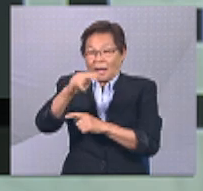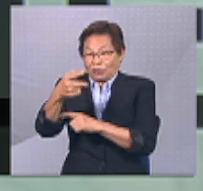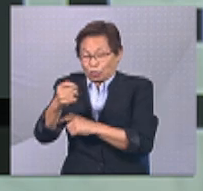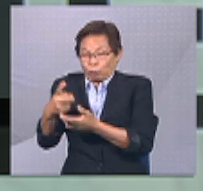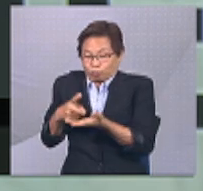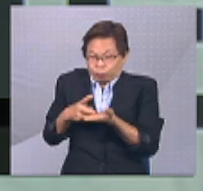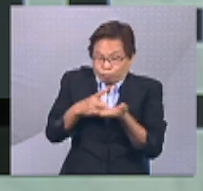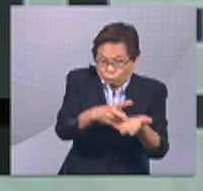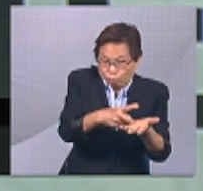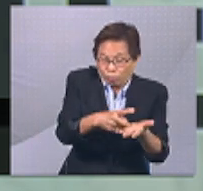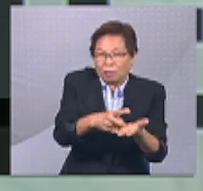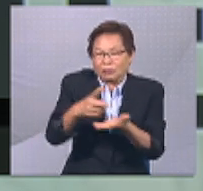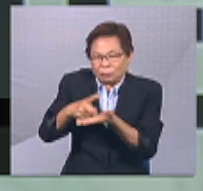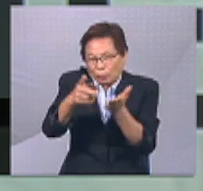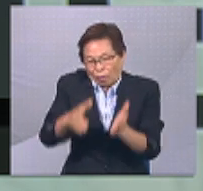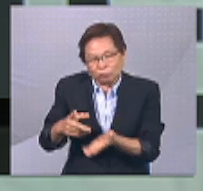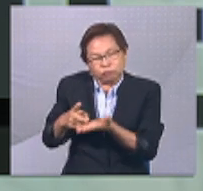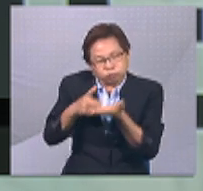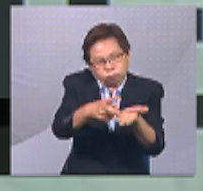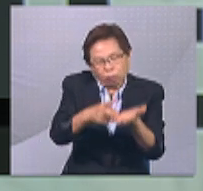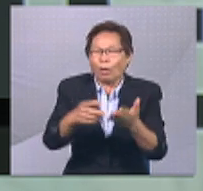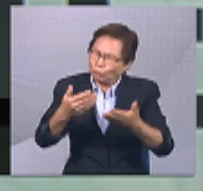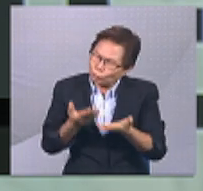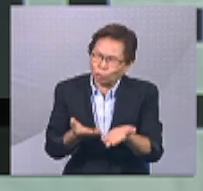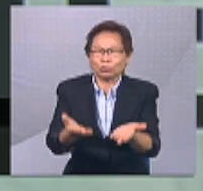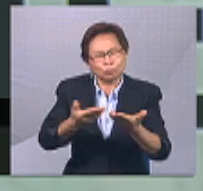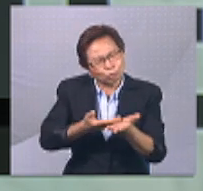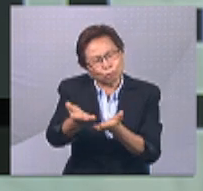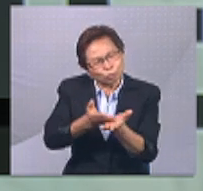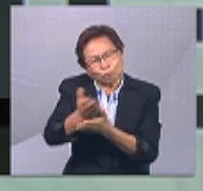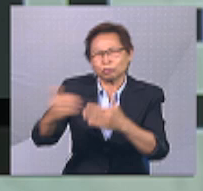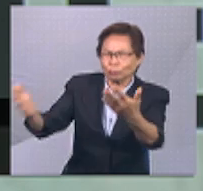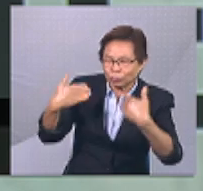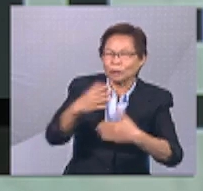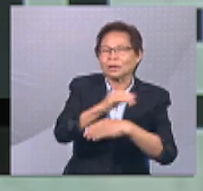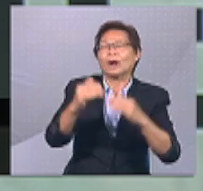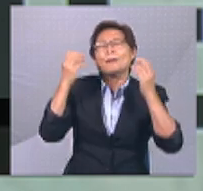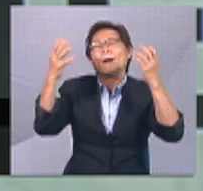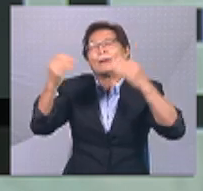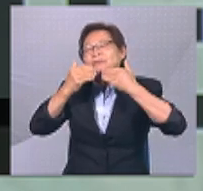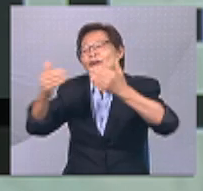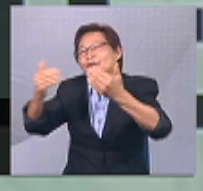kerajaan dan para dermawan terus dialukan dan jutaan terima kasih diucapkan kepada mereka.